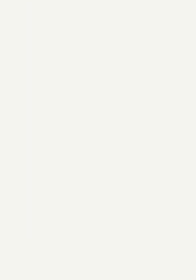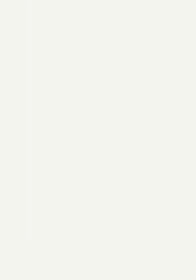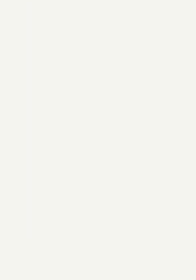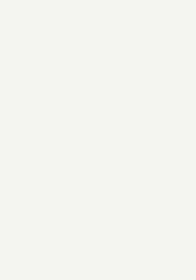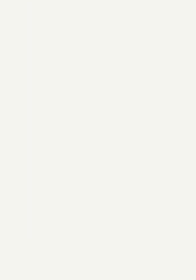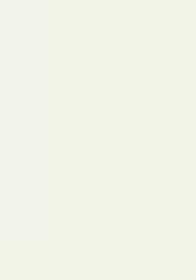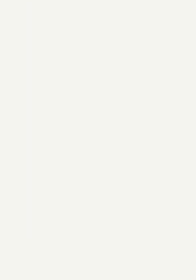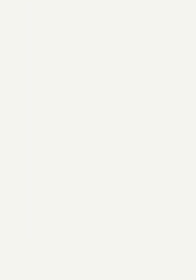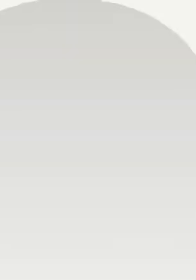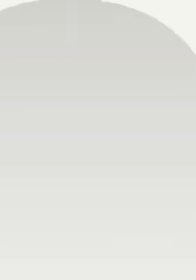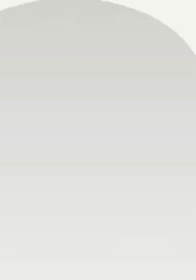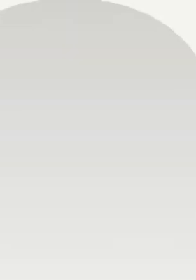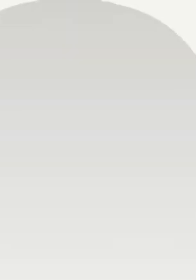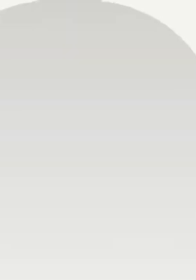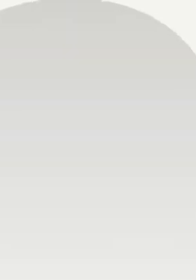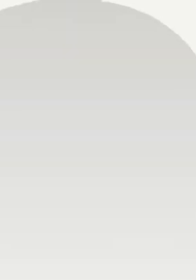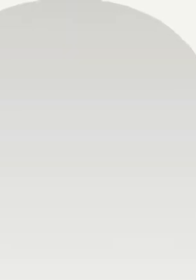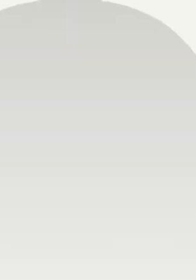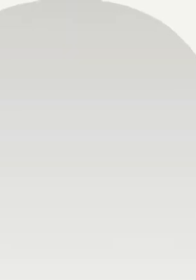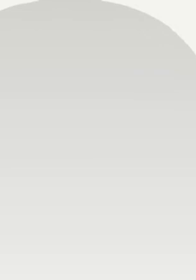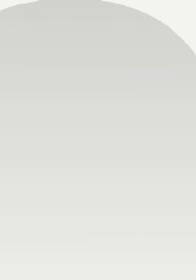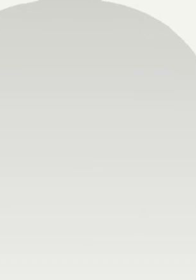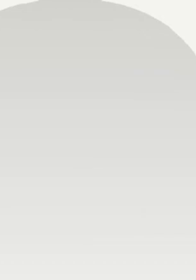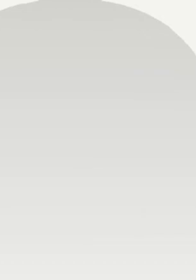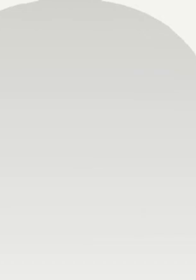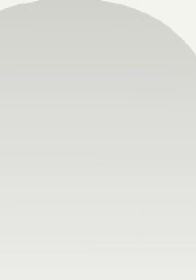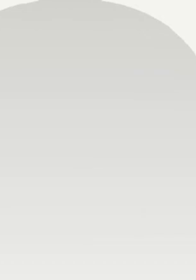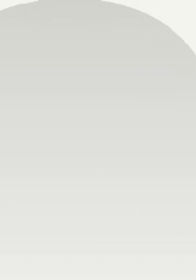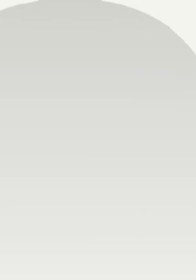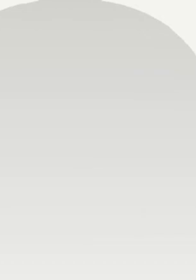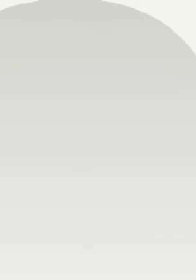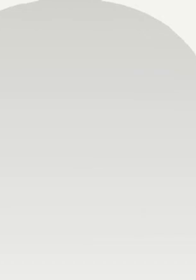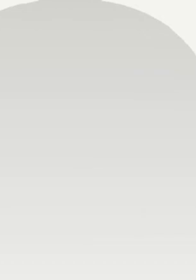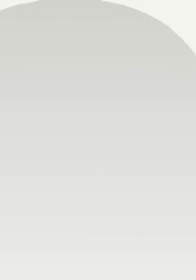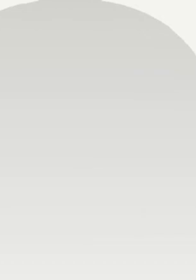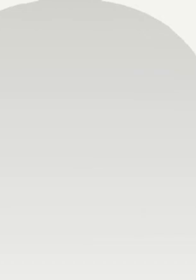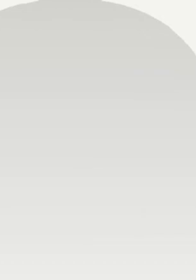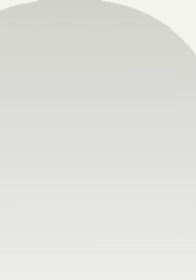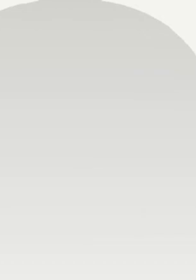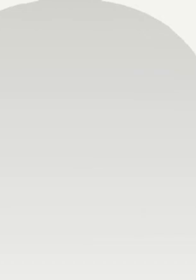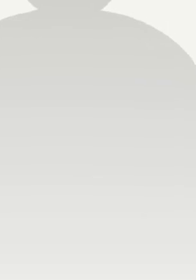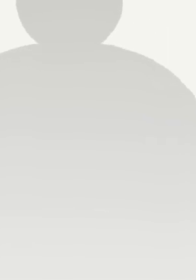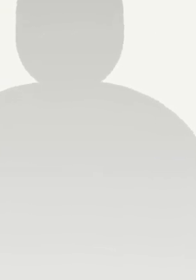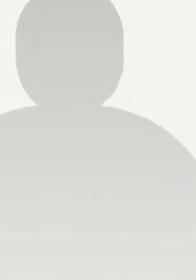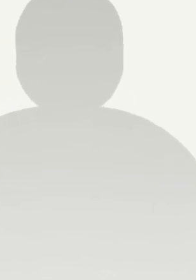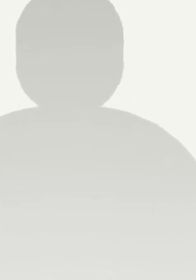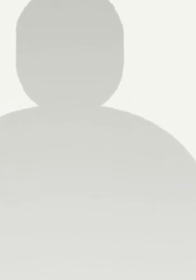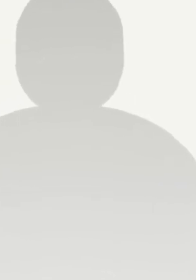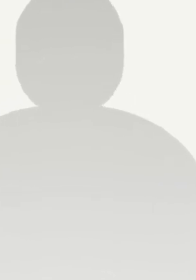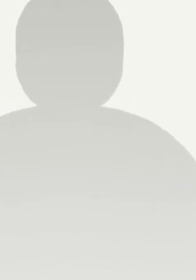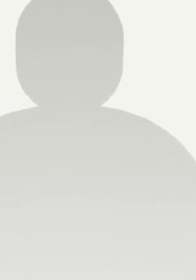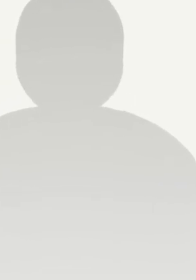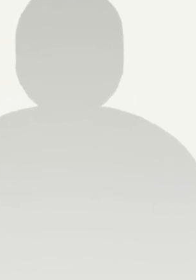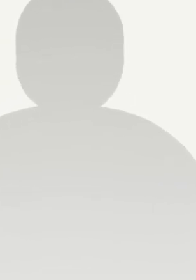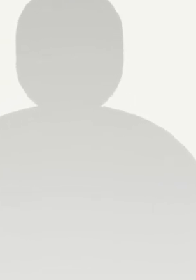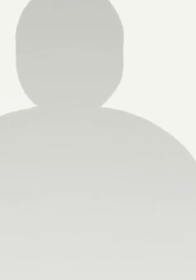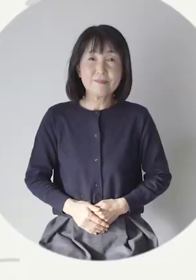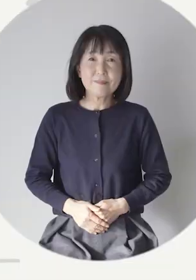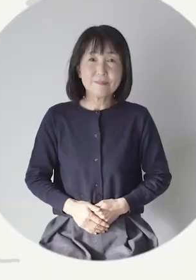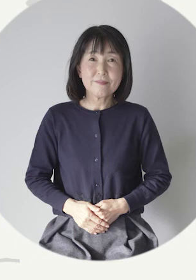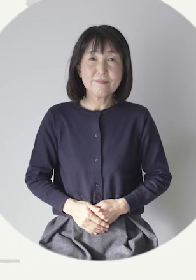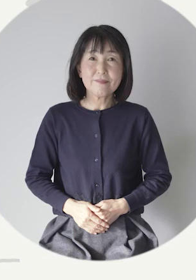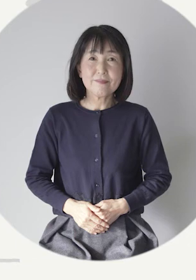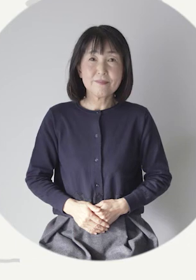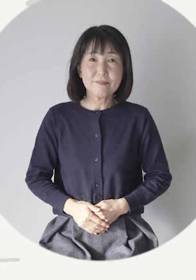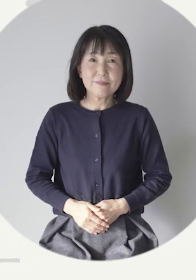よと書かれている。先ほどの女性が主人公の横に座る。二人の気持ちが通じ合い、笑顔がこぼれる。屋